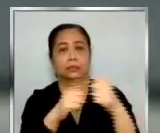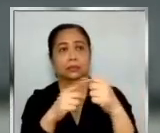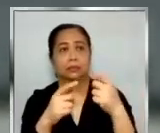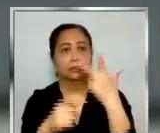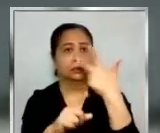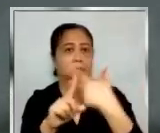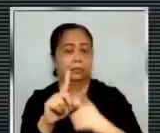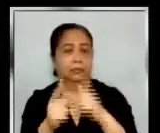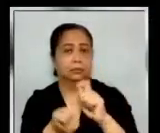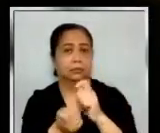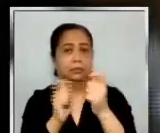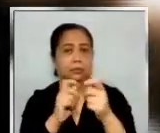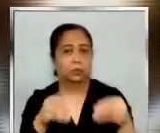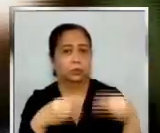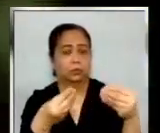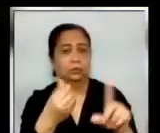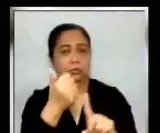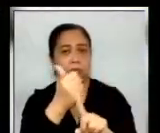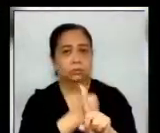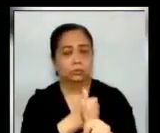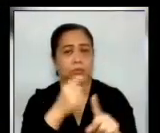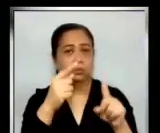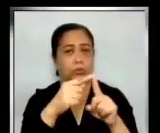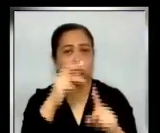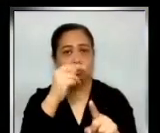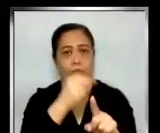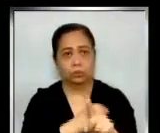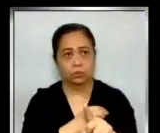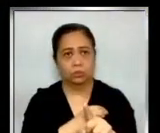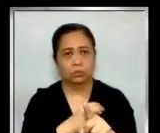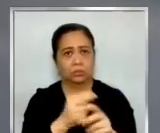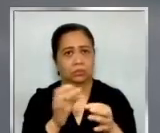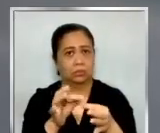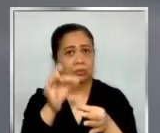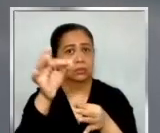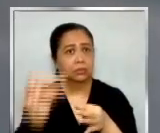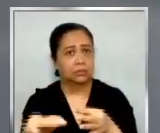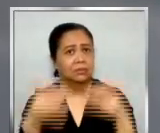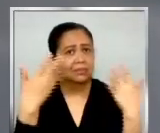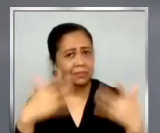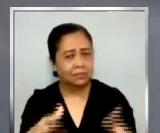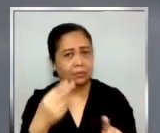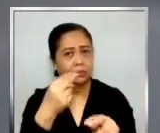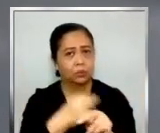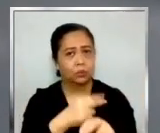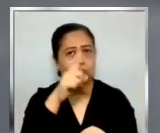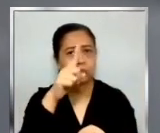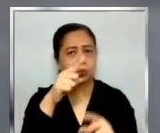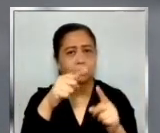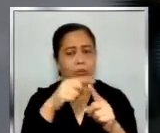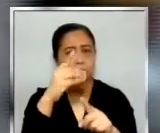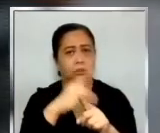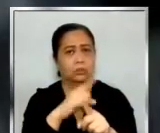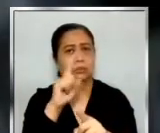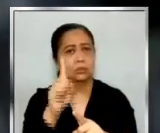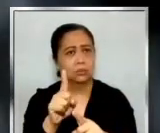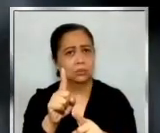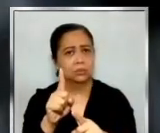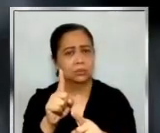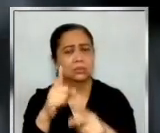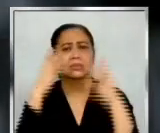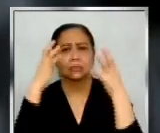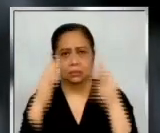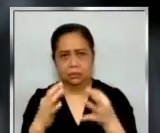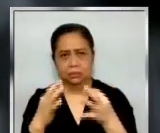we gave from August to November and the extension we granted from November 1 to December 1, we have decided to